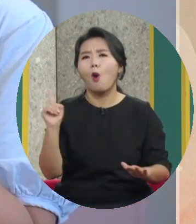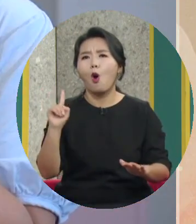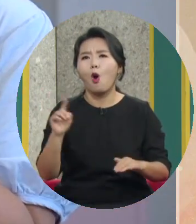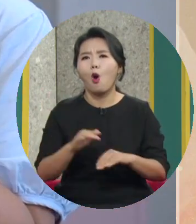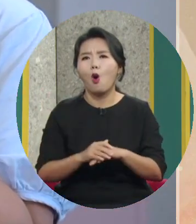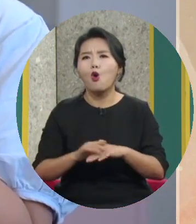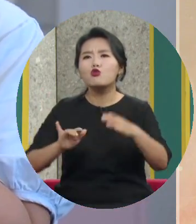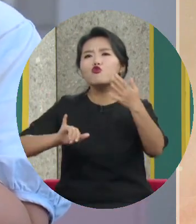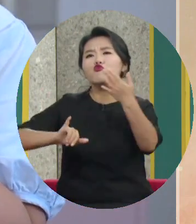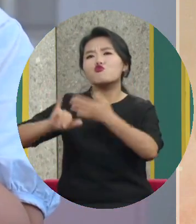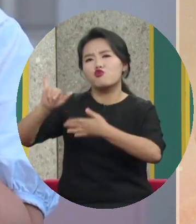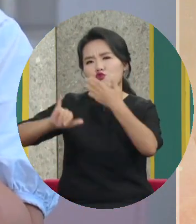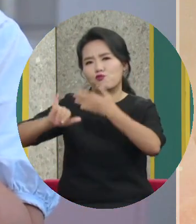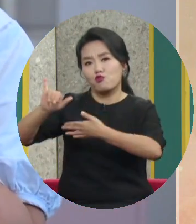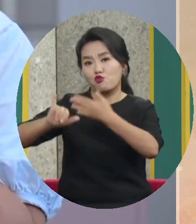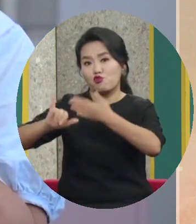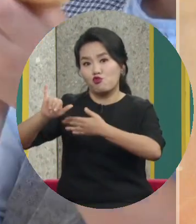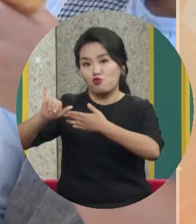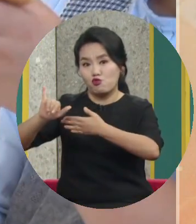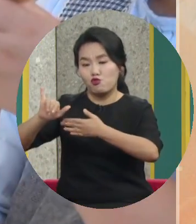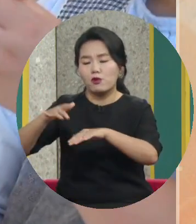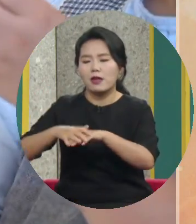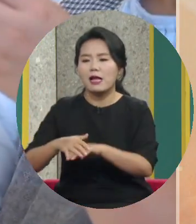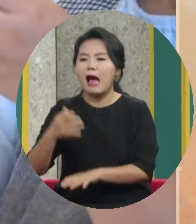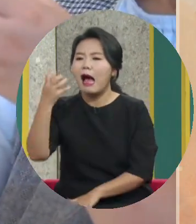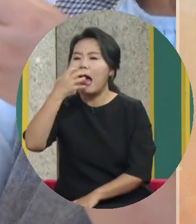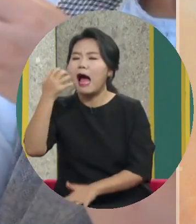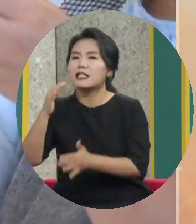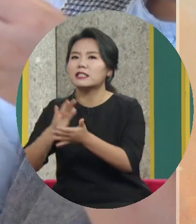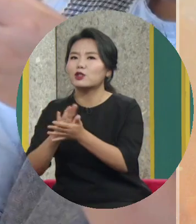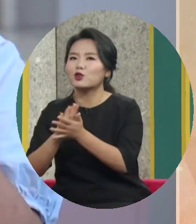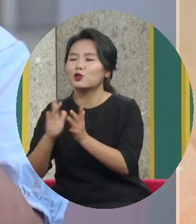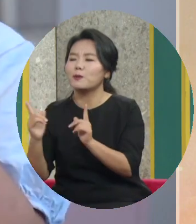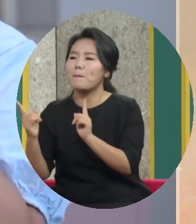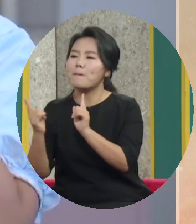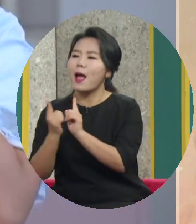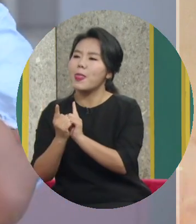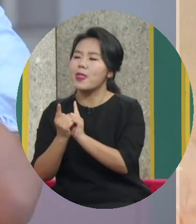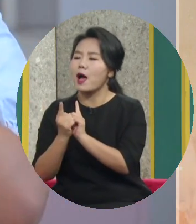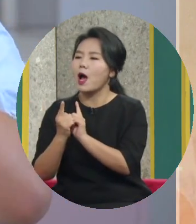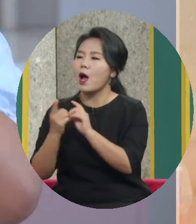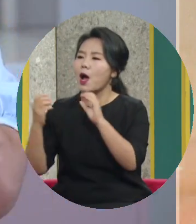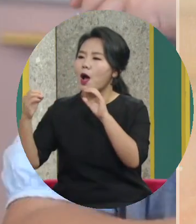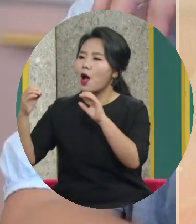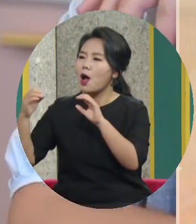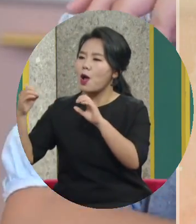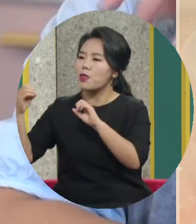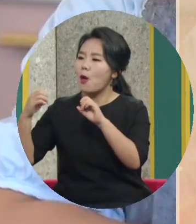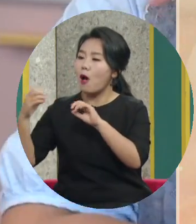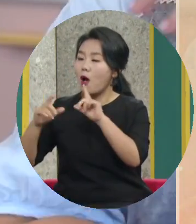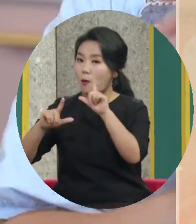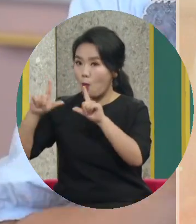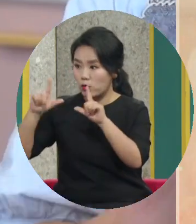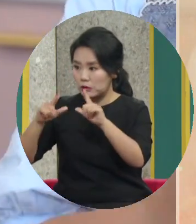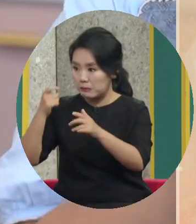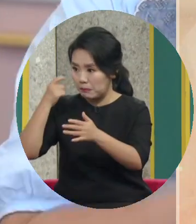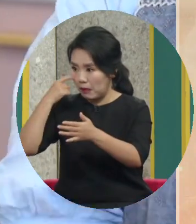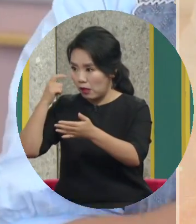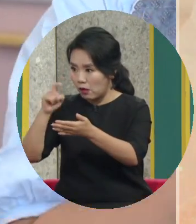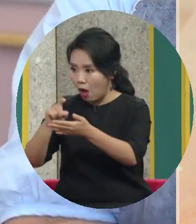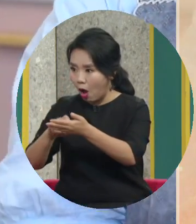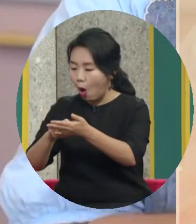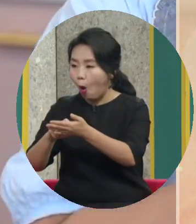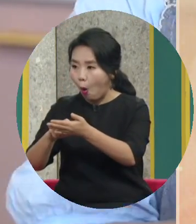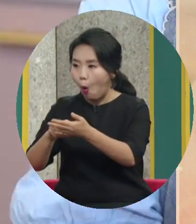친구를 만나 친구가 돼가는 과정을 관찰한 인터넷 리얼리티 프로그램을 통해서였습니다. 여기서